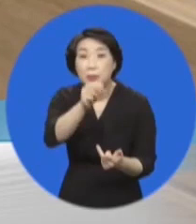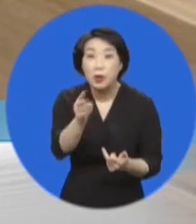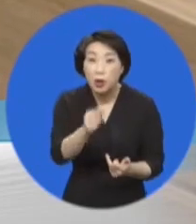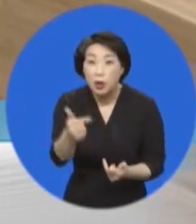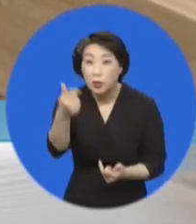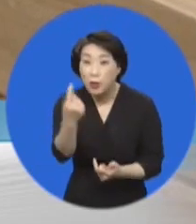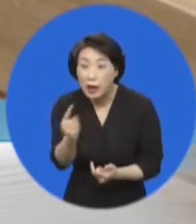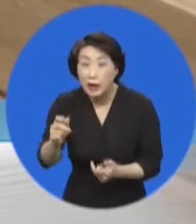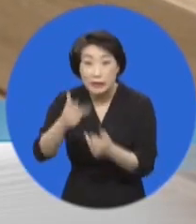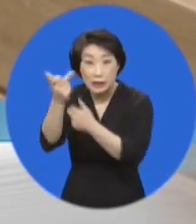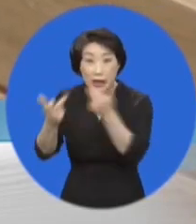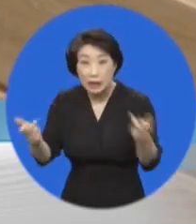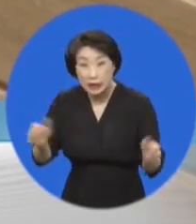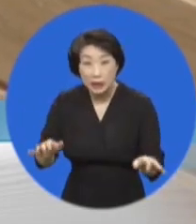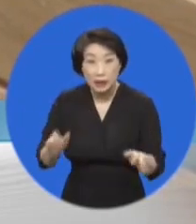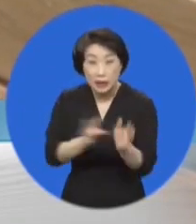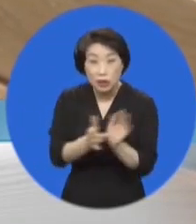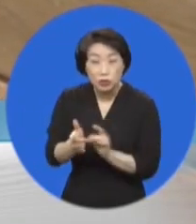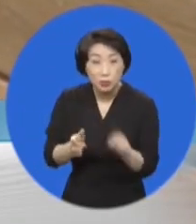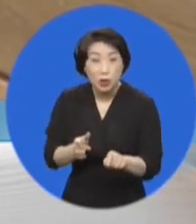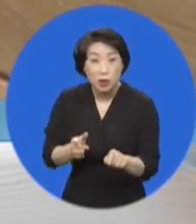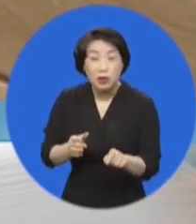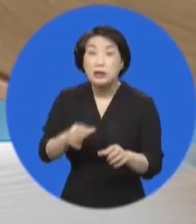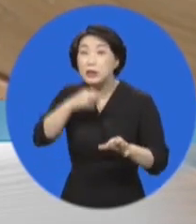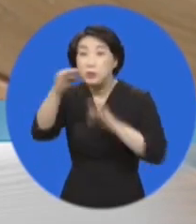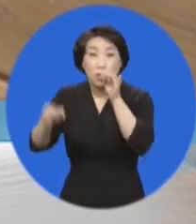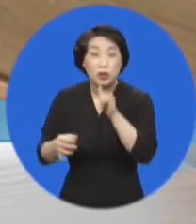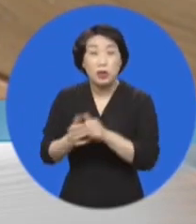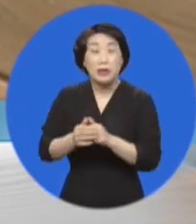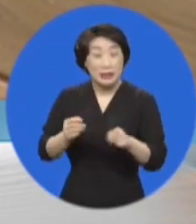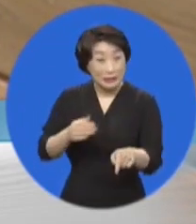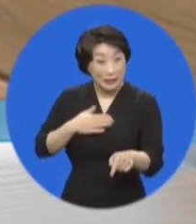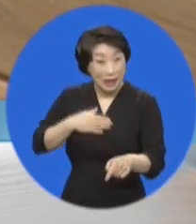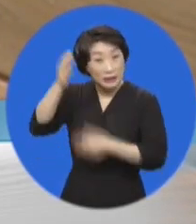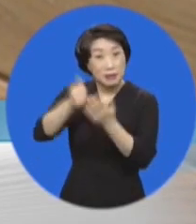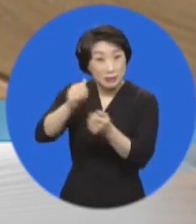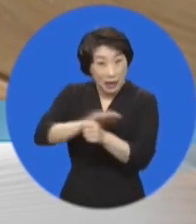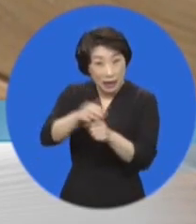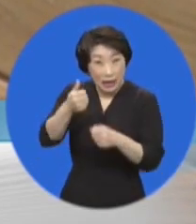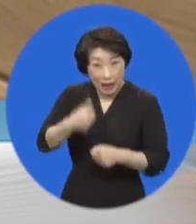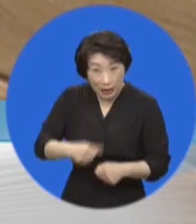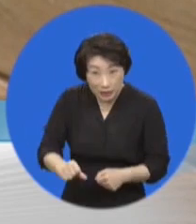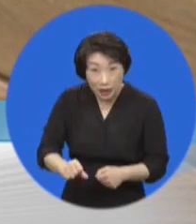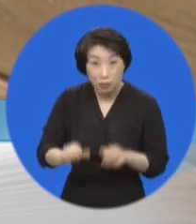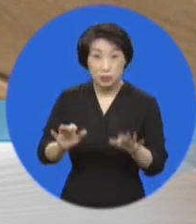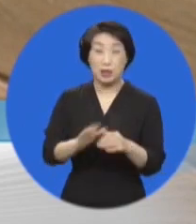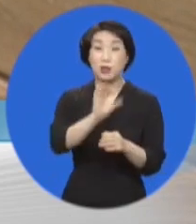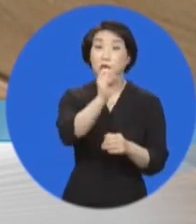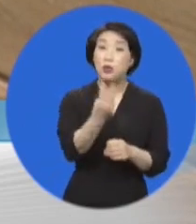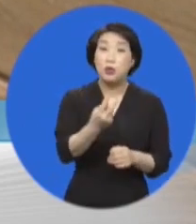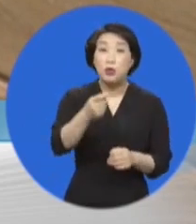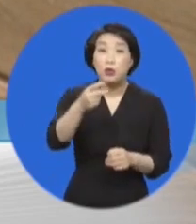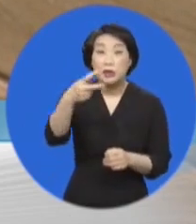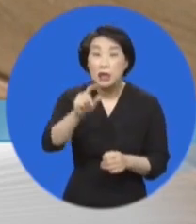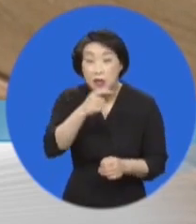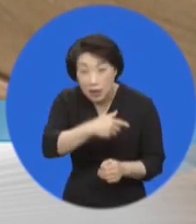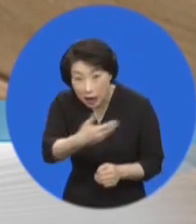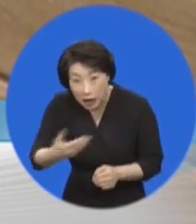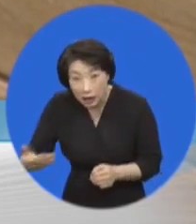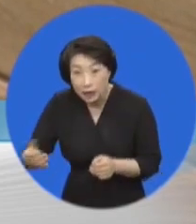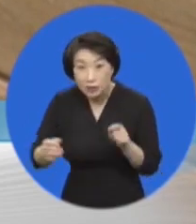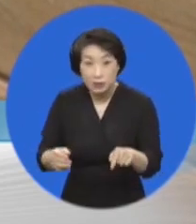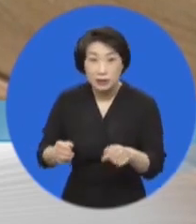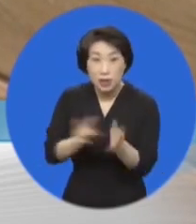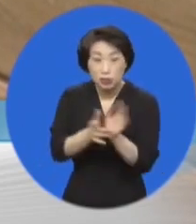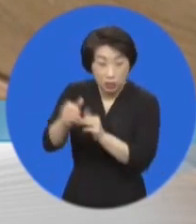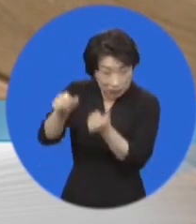아들이요 예수에게 말씀하셨어요. 요단강에서 물에서 올라오실 때도 이는 내 사랑하는 아들이요